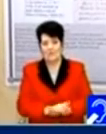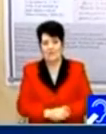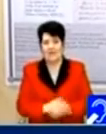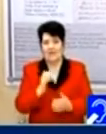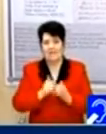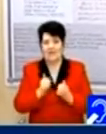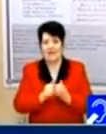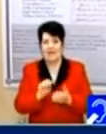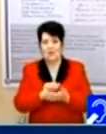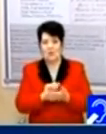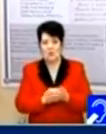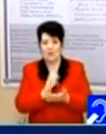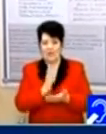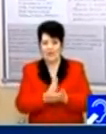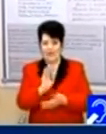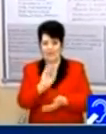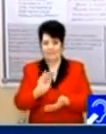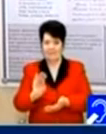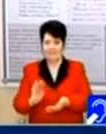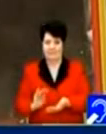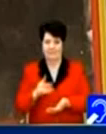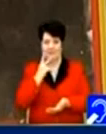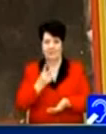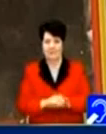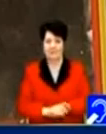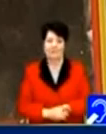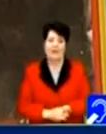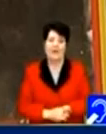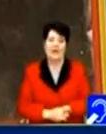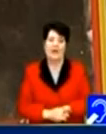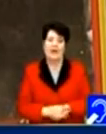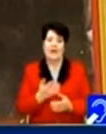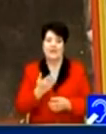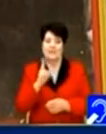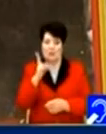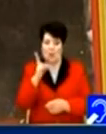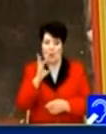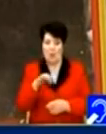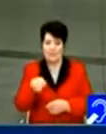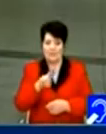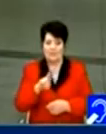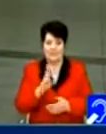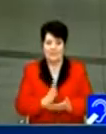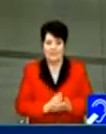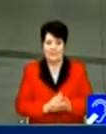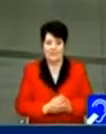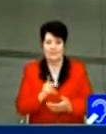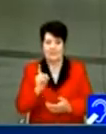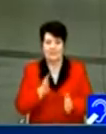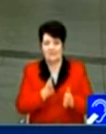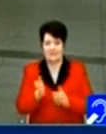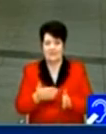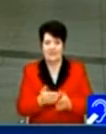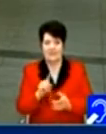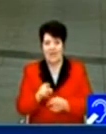Fiecare document are trimitere la dosarul din arhive. Scanând acest cod QR, deci urmează să fim redirecționați la